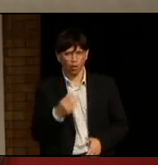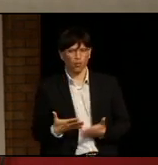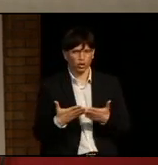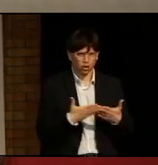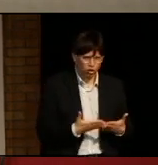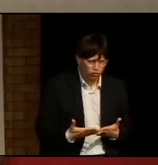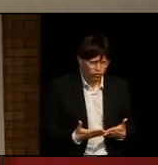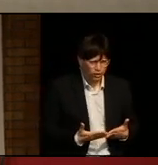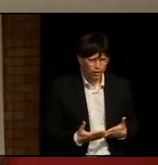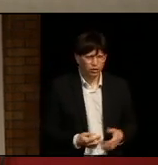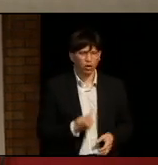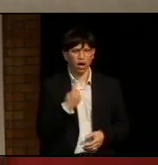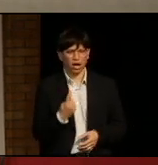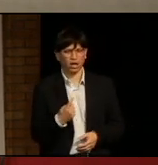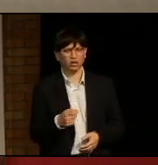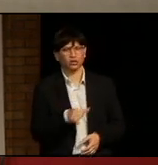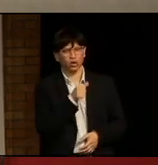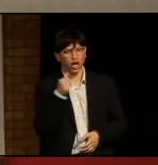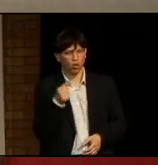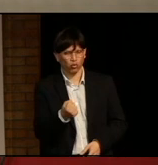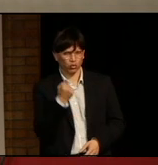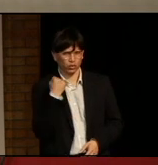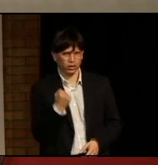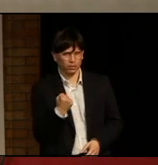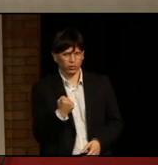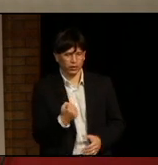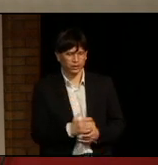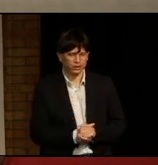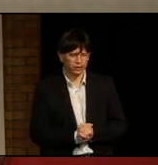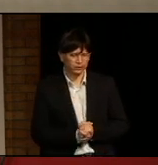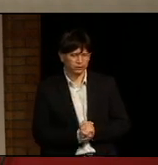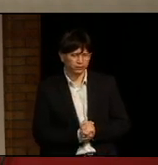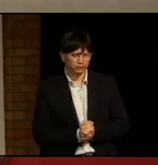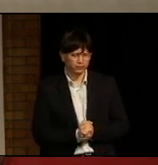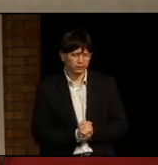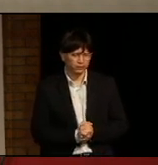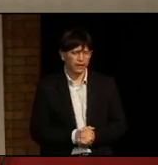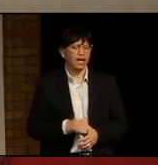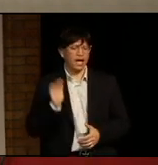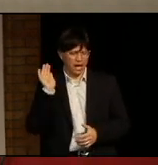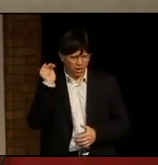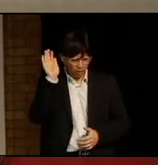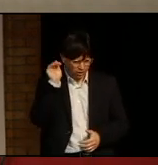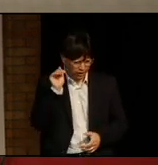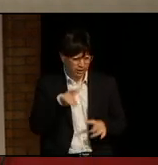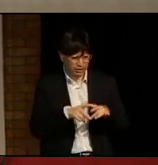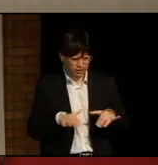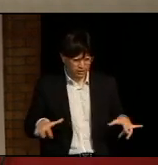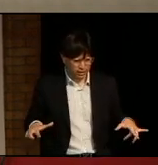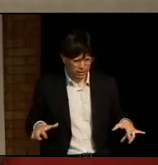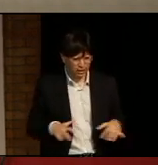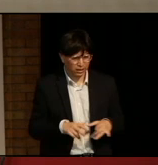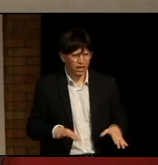al retto uso della potenza Perché l'immensa crescita tecnologica non è stata